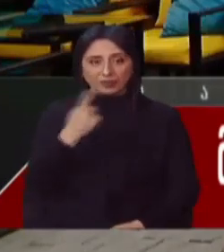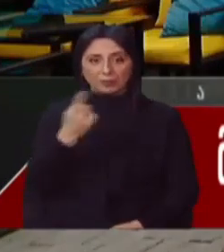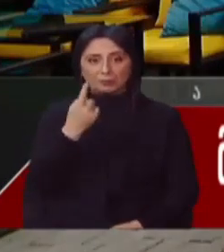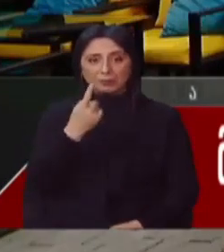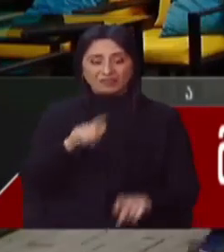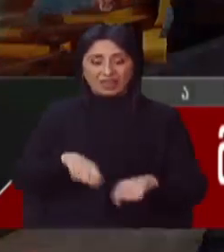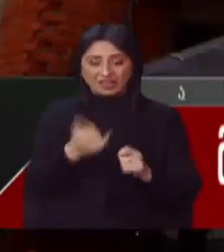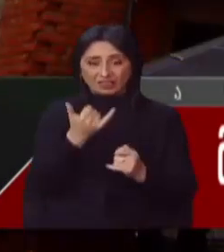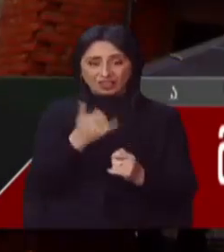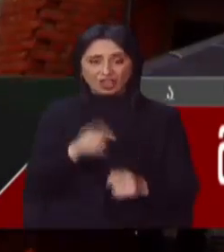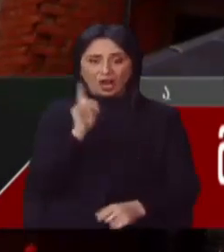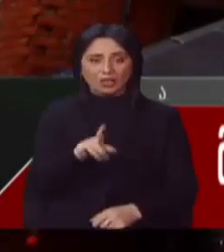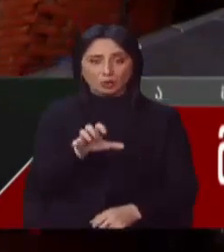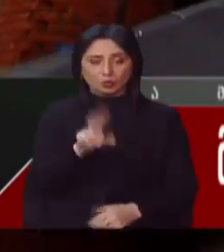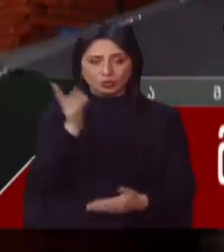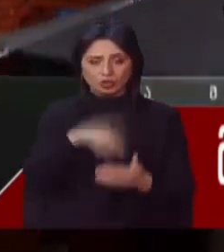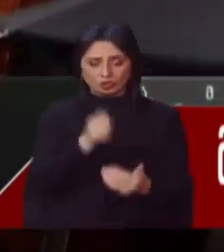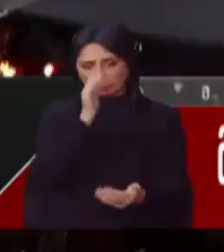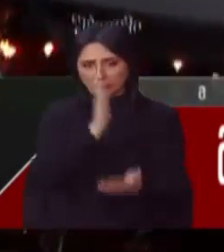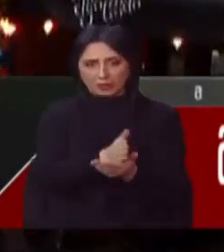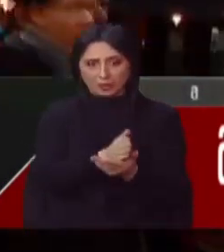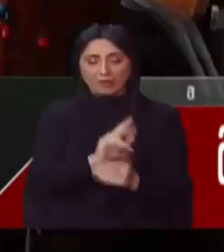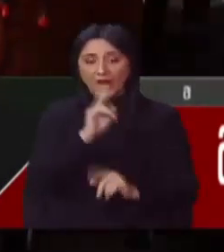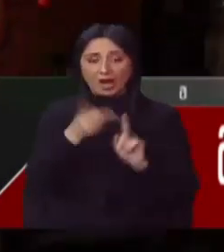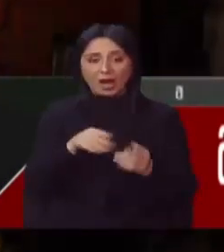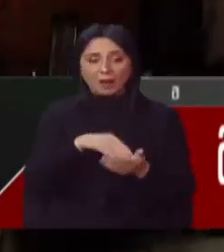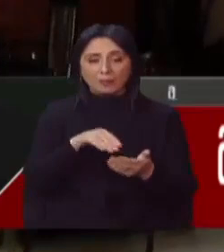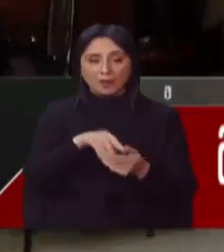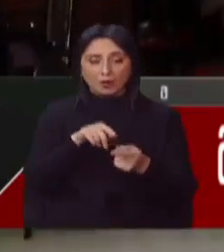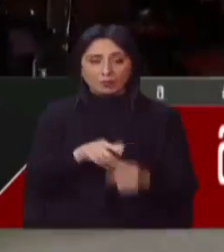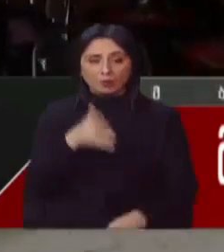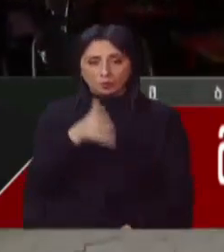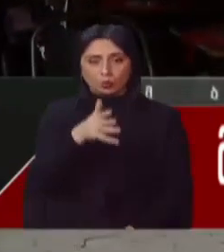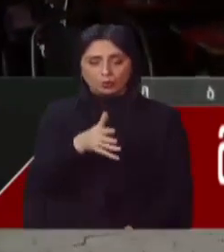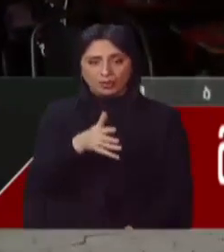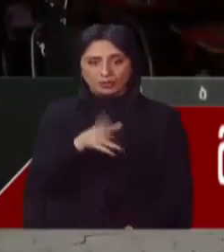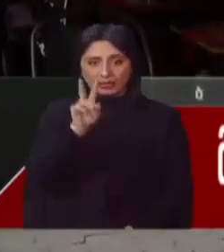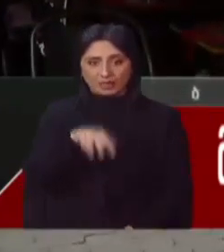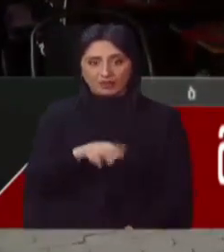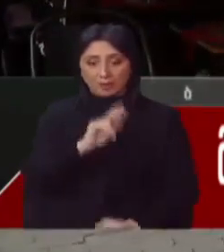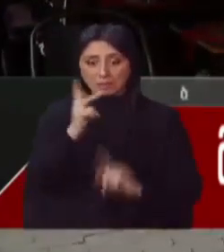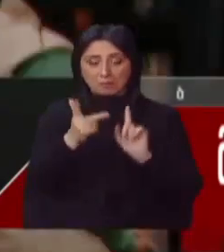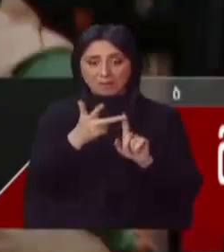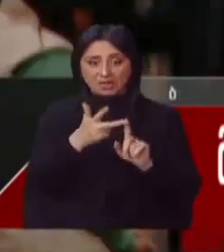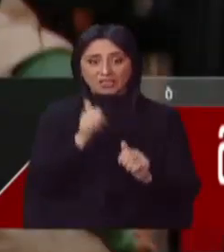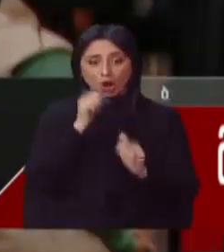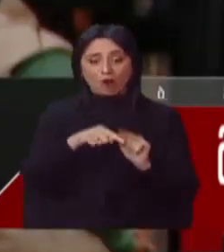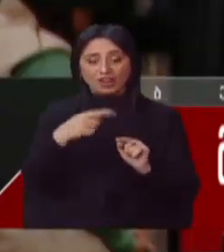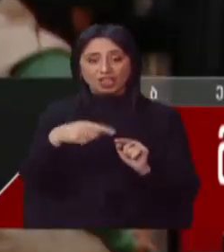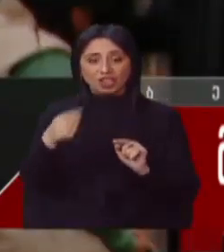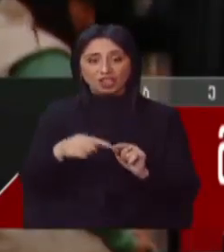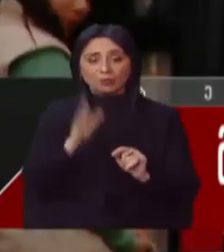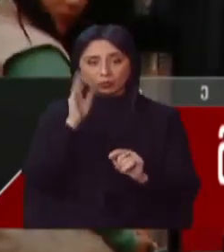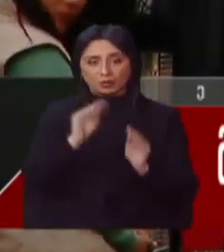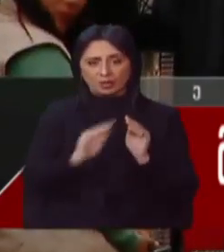პირველივე დარღვევაზე 1500 ლარით ჯარიმდება. განმეორებითი შემთხვევა 5000 ლარით, მესამე და ყოველი შემდეგი